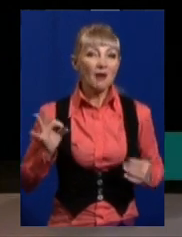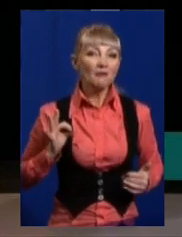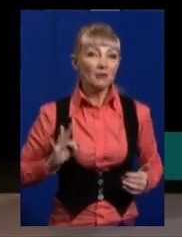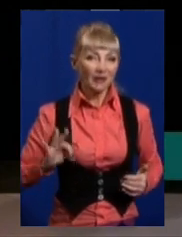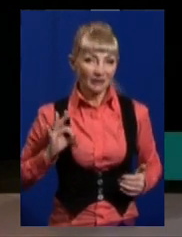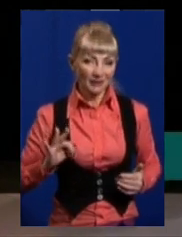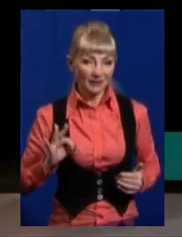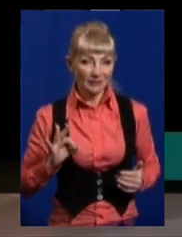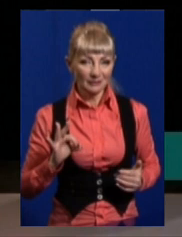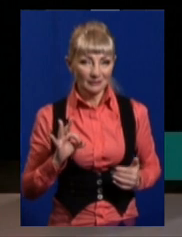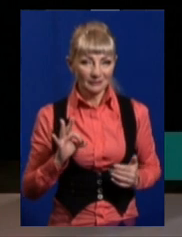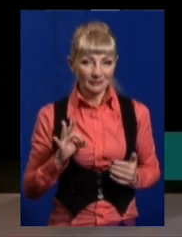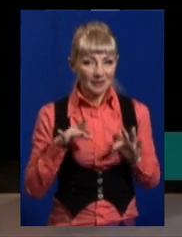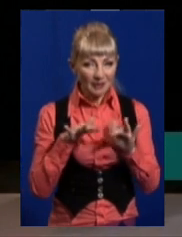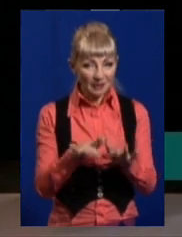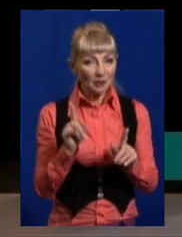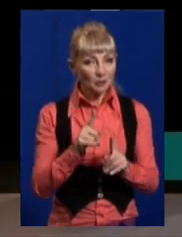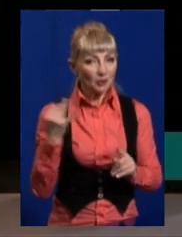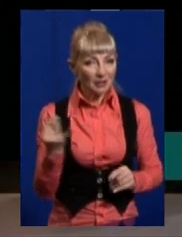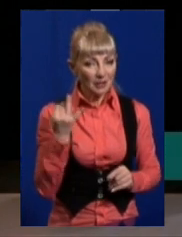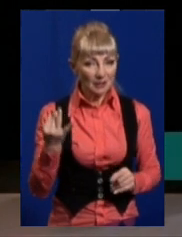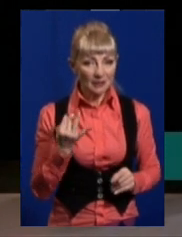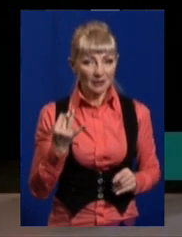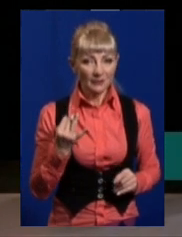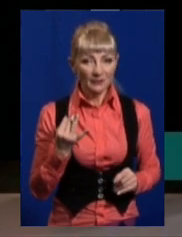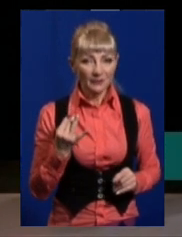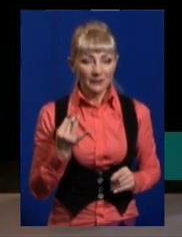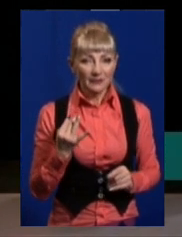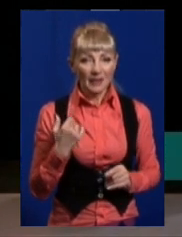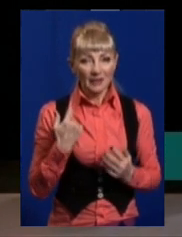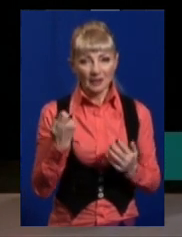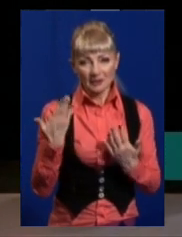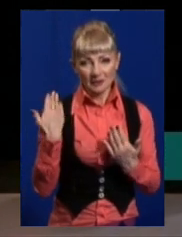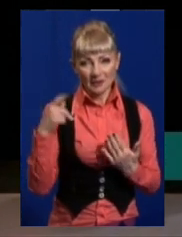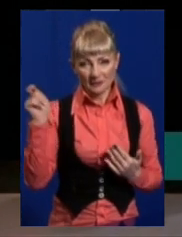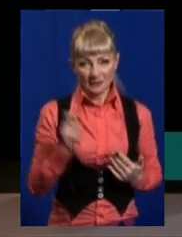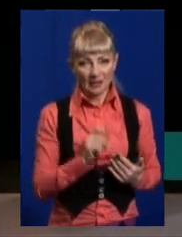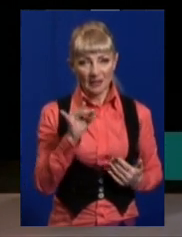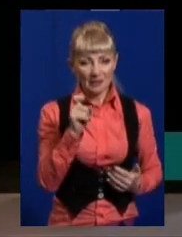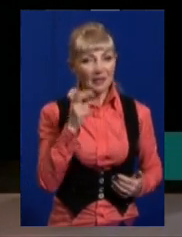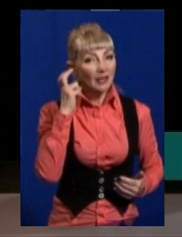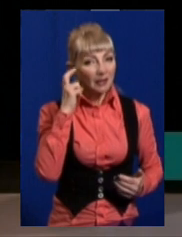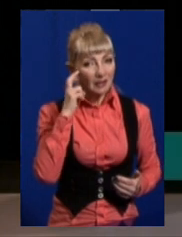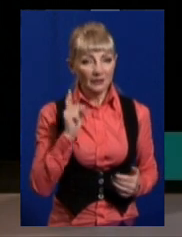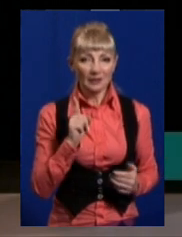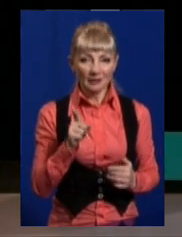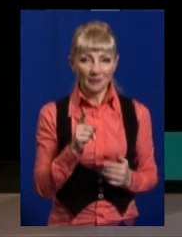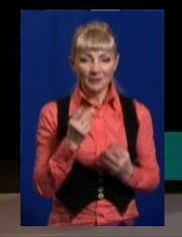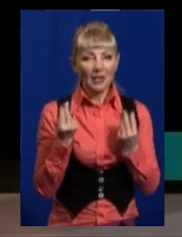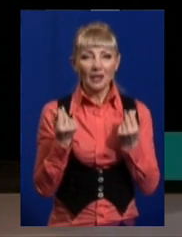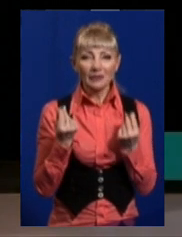але що цікаво, що я нещодавно повернулася з Києва, і там